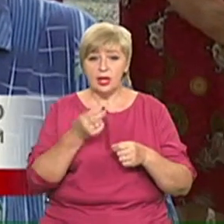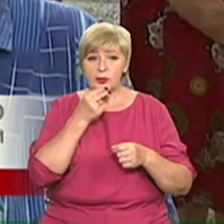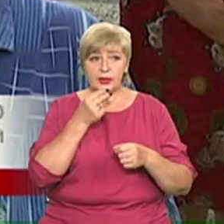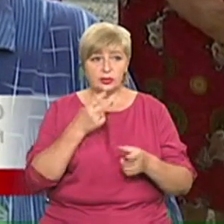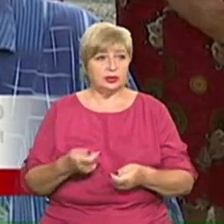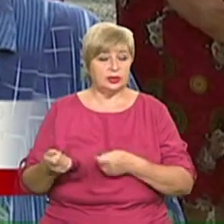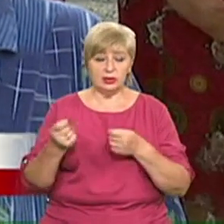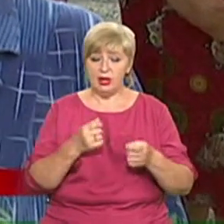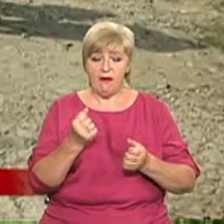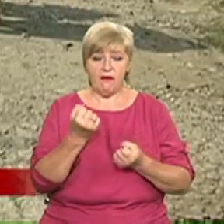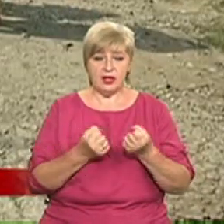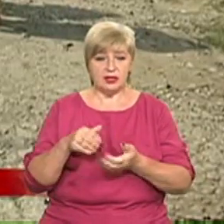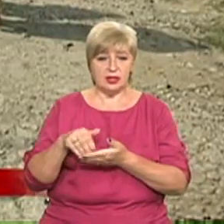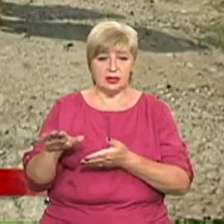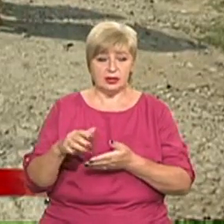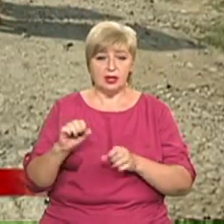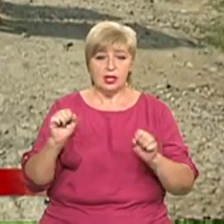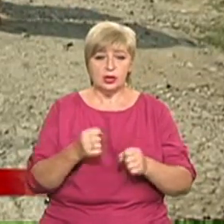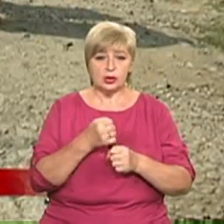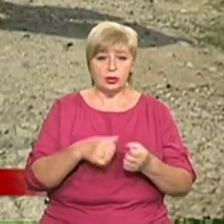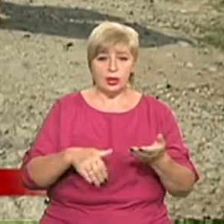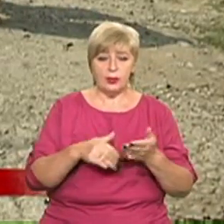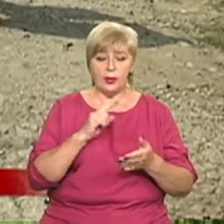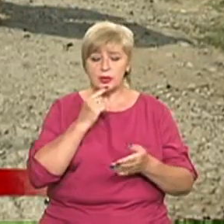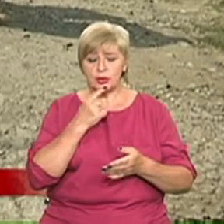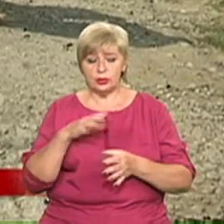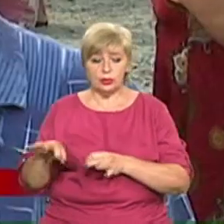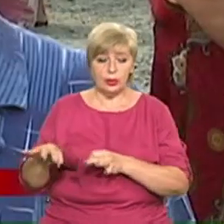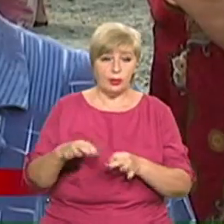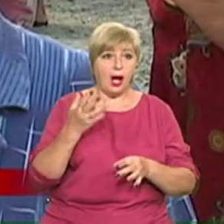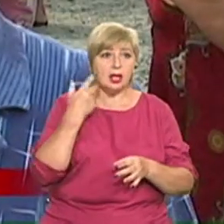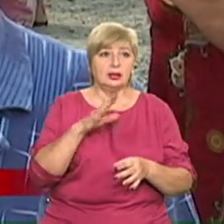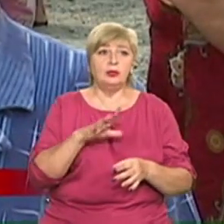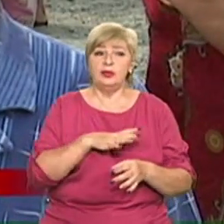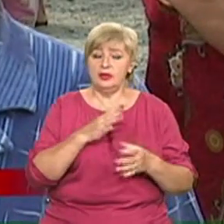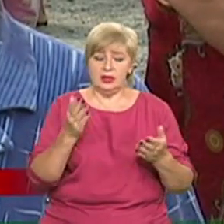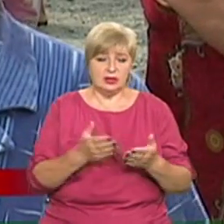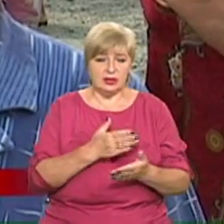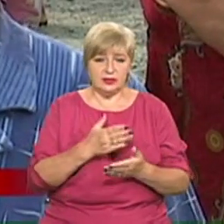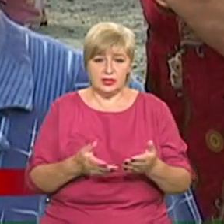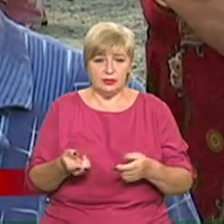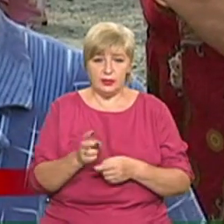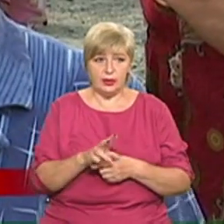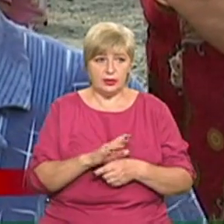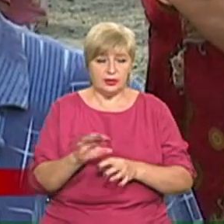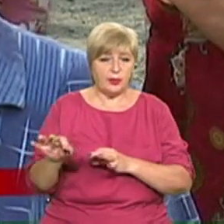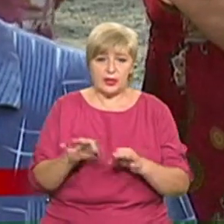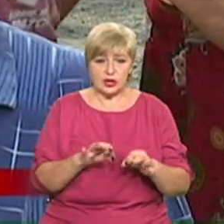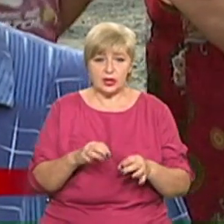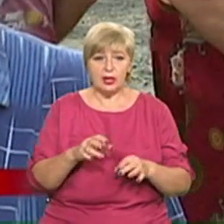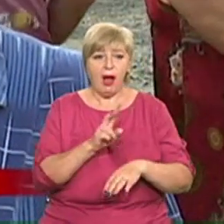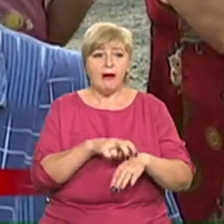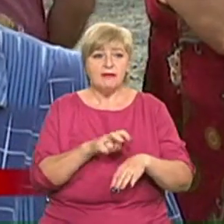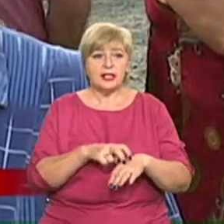свои машины бить по нашей дороге. Скорая помощь с трудом добирается, когда вообще не добирается. Врачи приходят пеши,